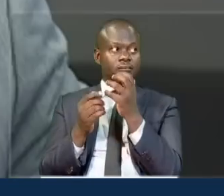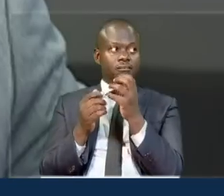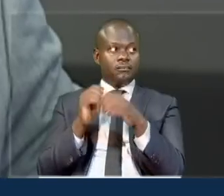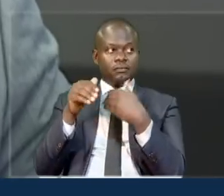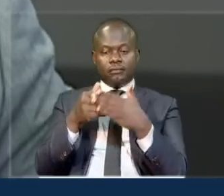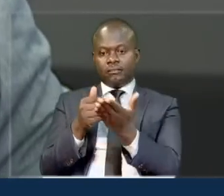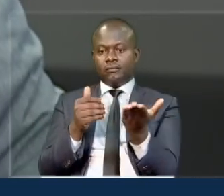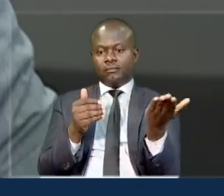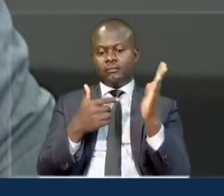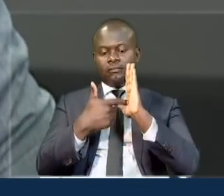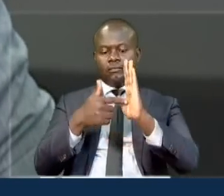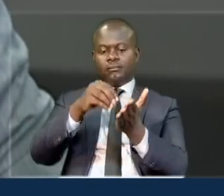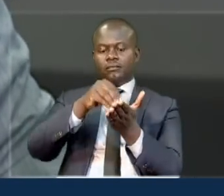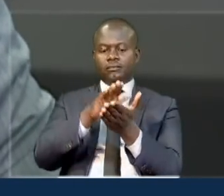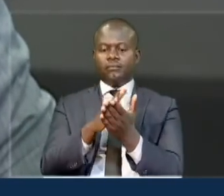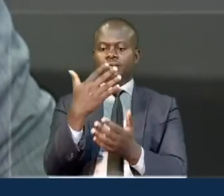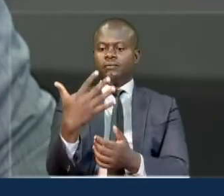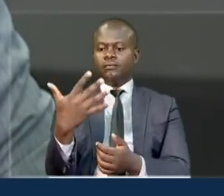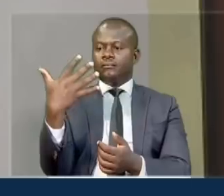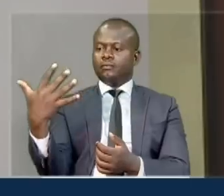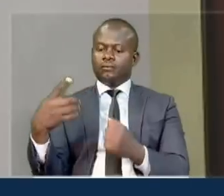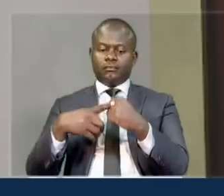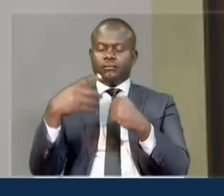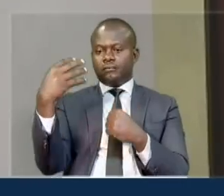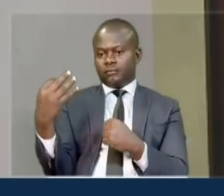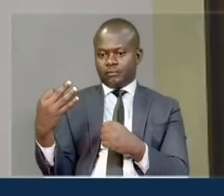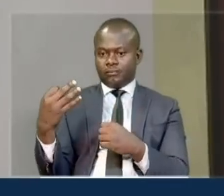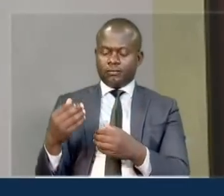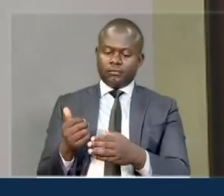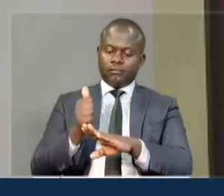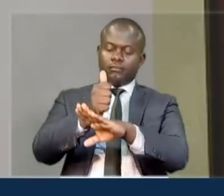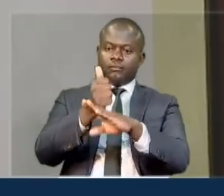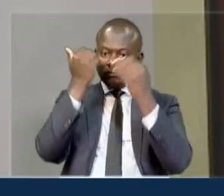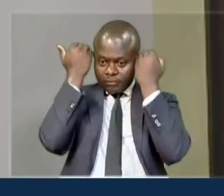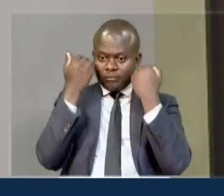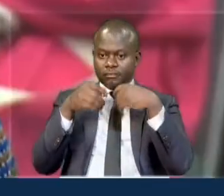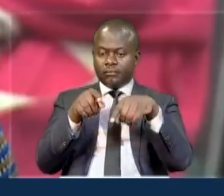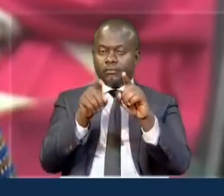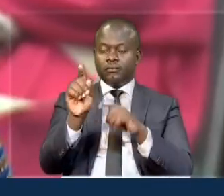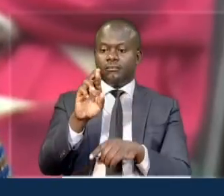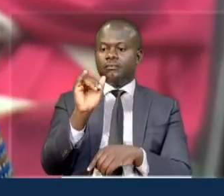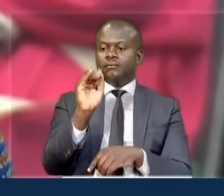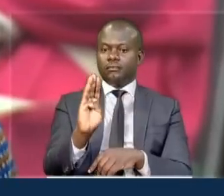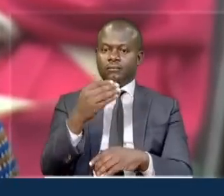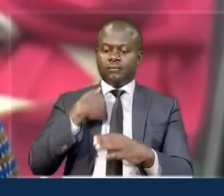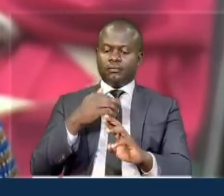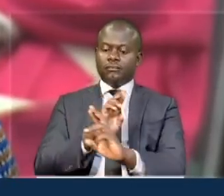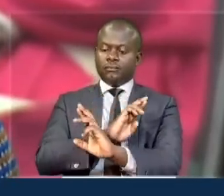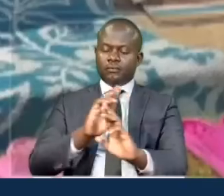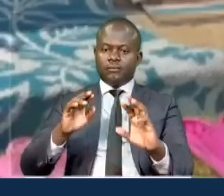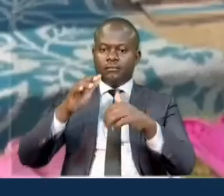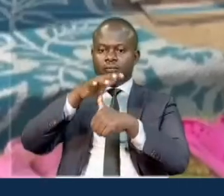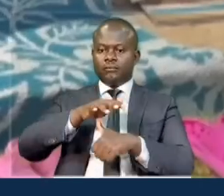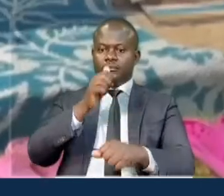rw'ubugenzacyaha bugaragaza ko dosiye 5,566 zashyikirijwe ubugenzacyaha mu 2019 ari zifite aho zihuriye